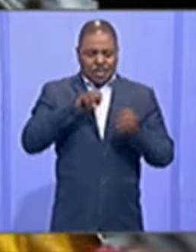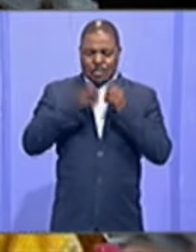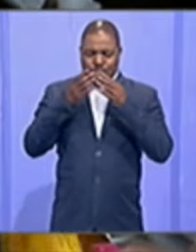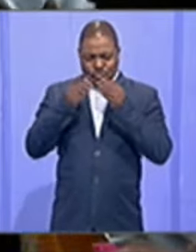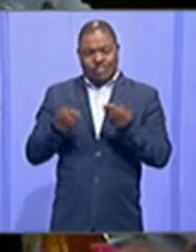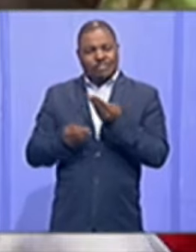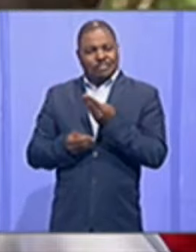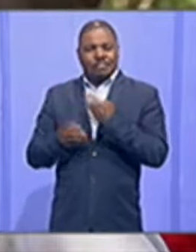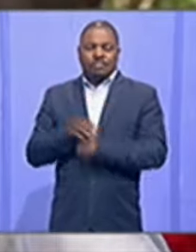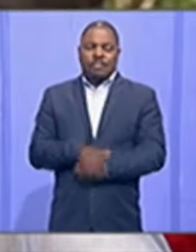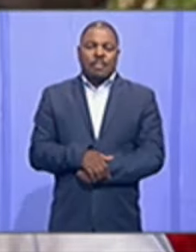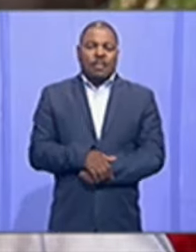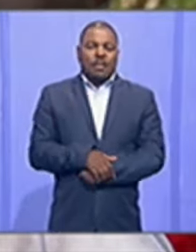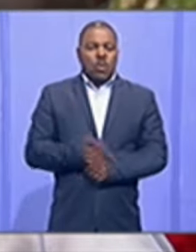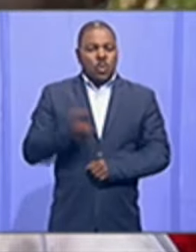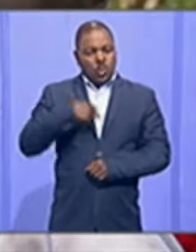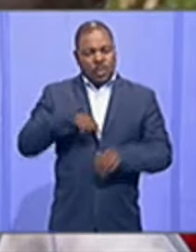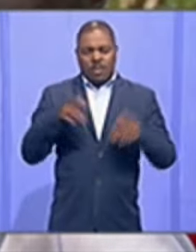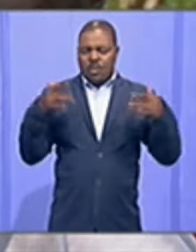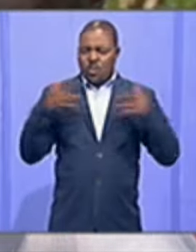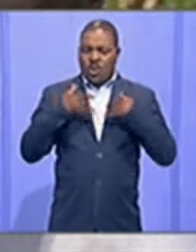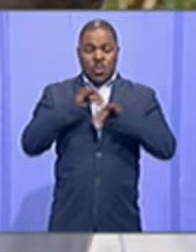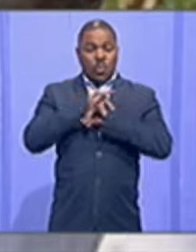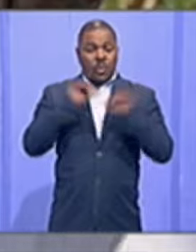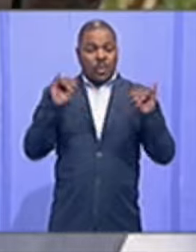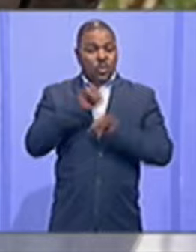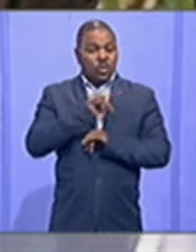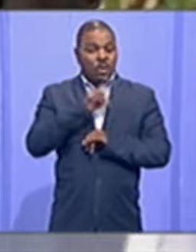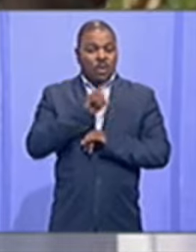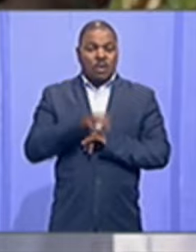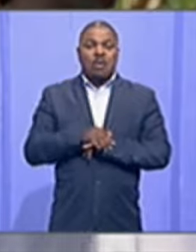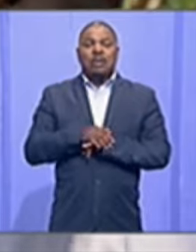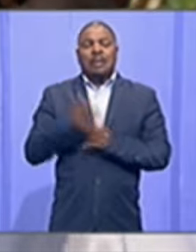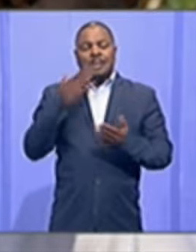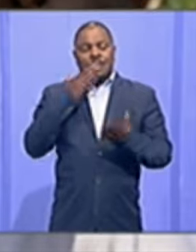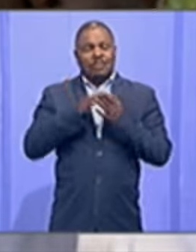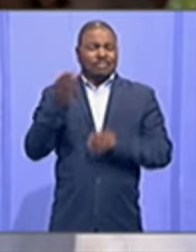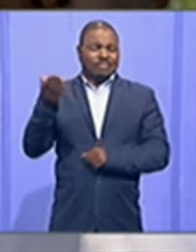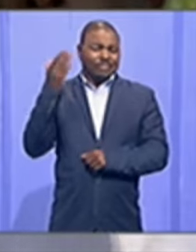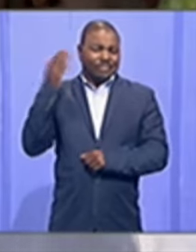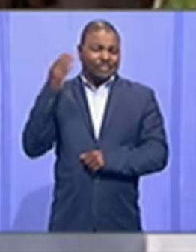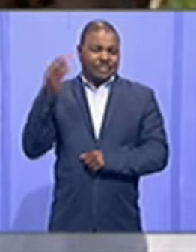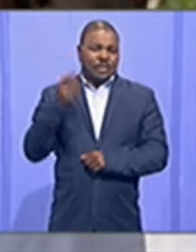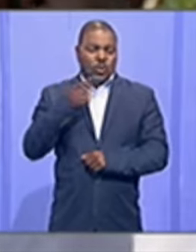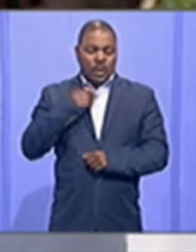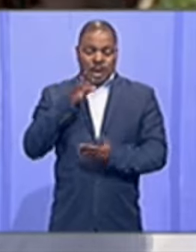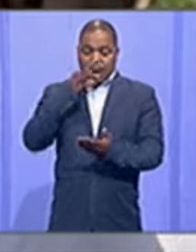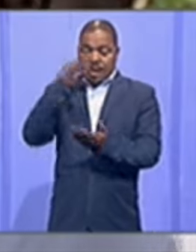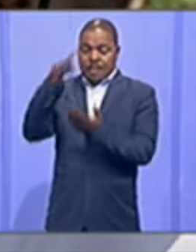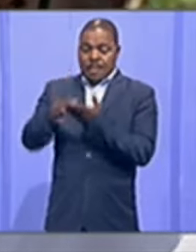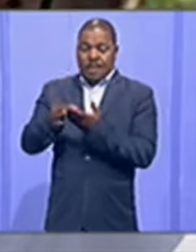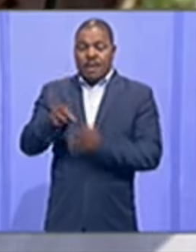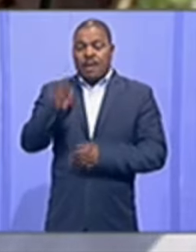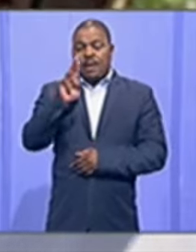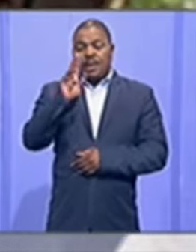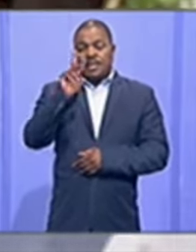morerong ono. Tshwenyegile thata ka gore ditshepiso tse ne re kry-ile go tswa tshimologong nako le re apply di